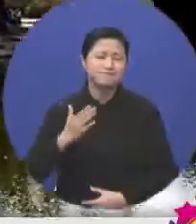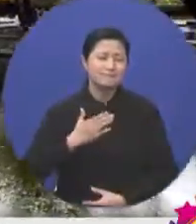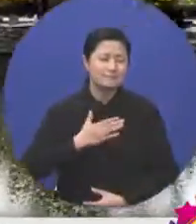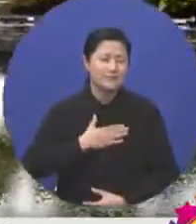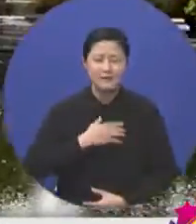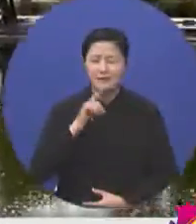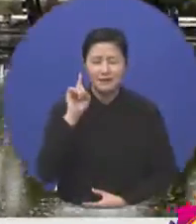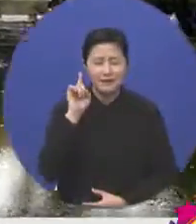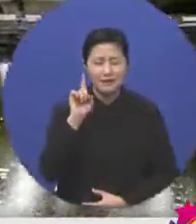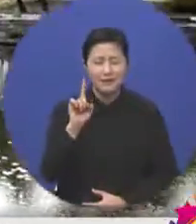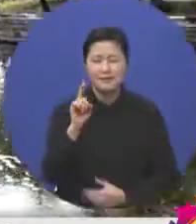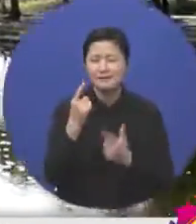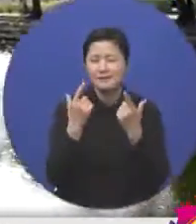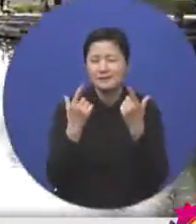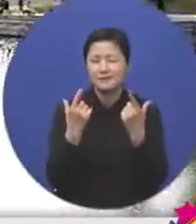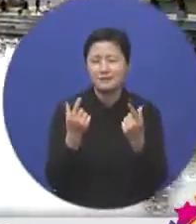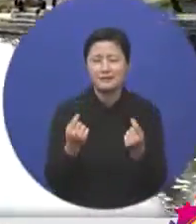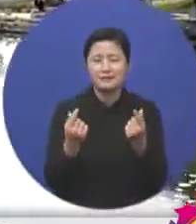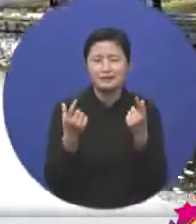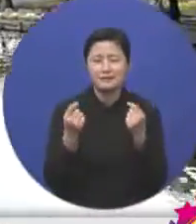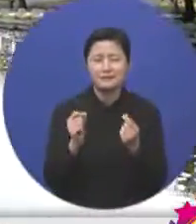나는 한 딸기